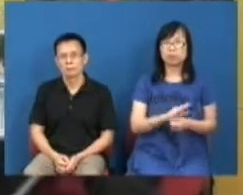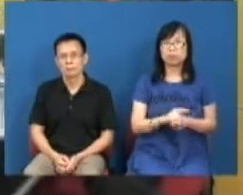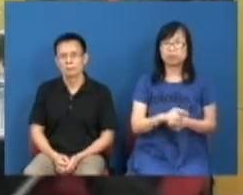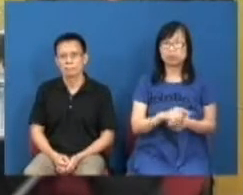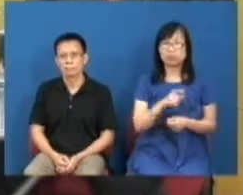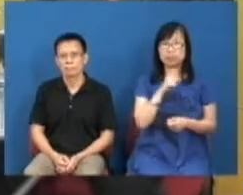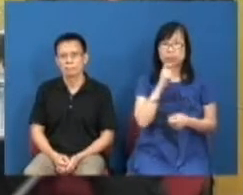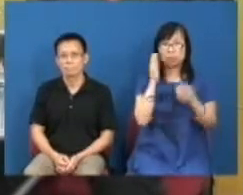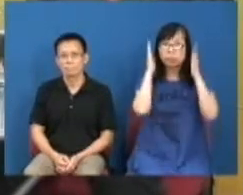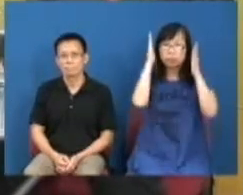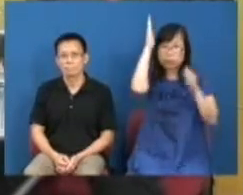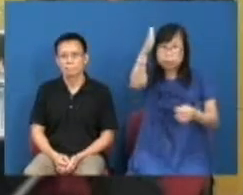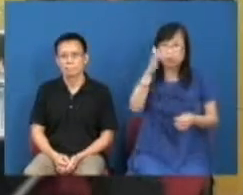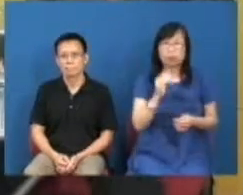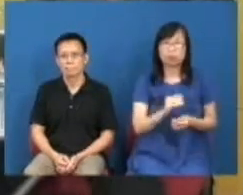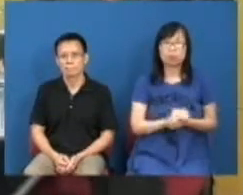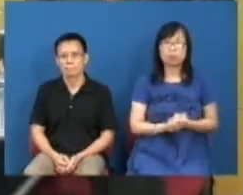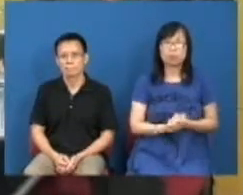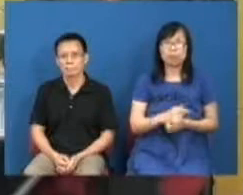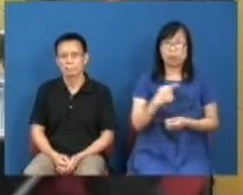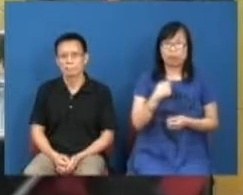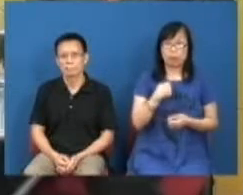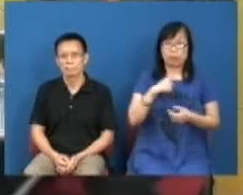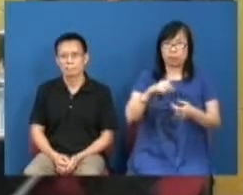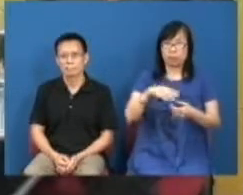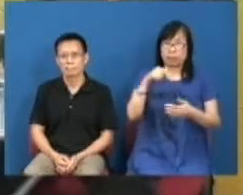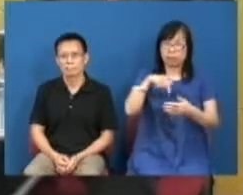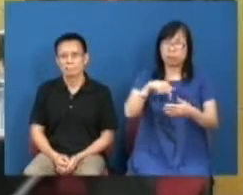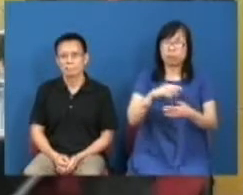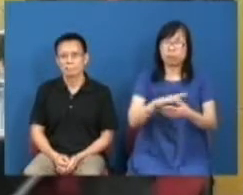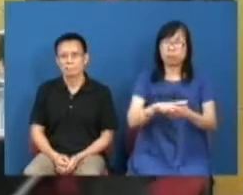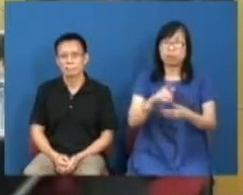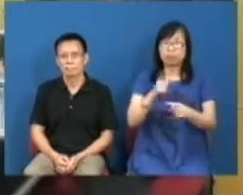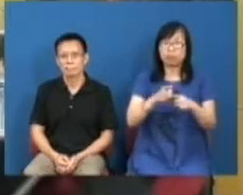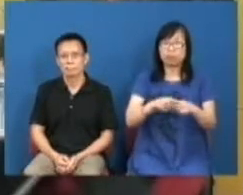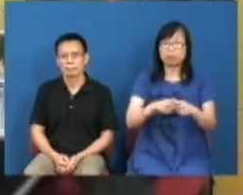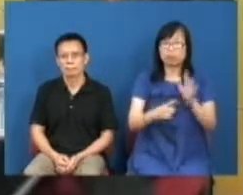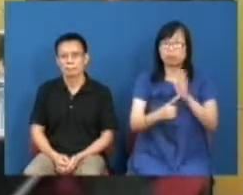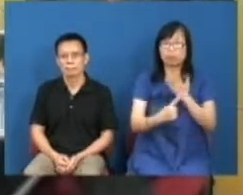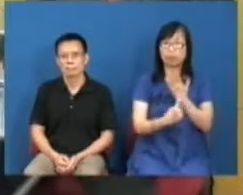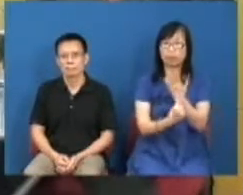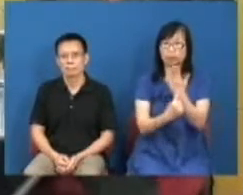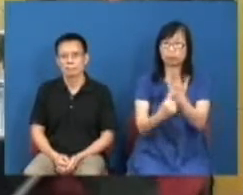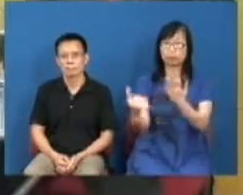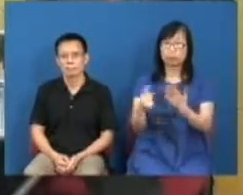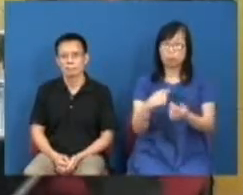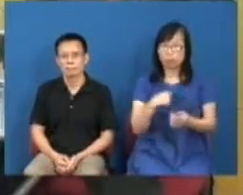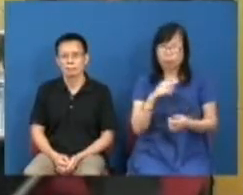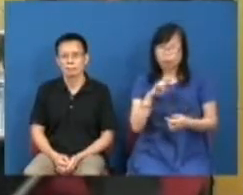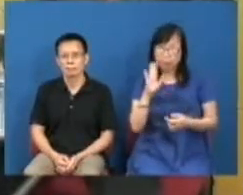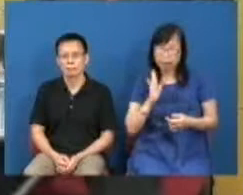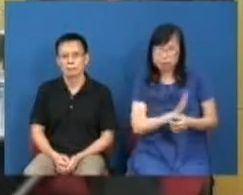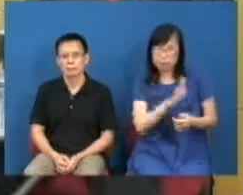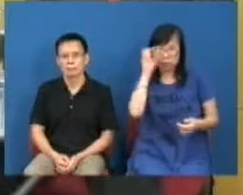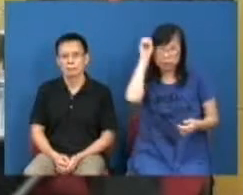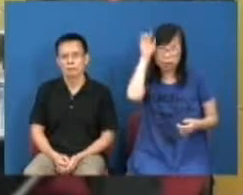一個前景㗎嘛。所以我覺得呢個方面咧，就係真係好矛盾。我覺得。即係我係可能你話偏見啦，